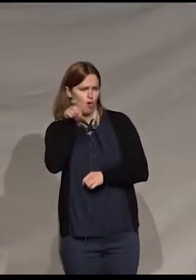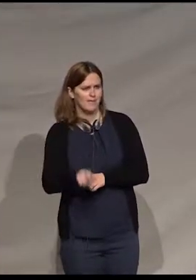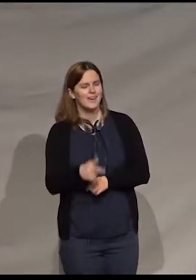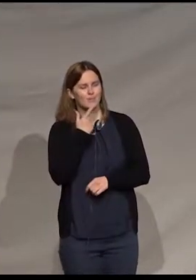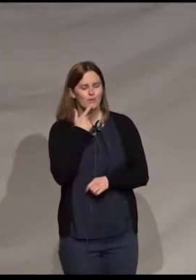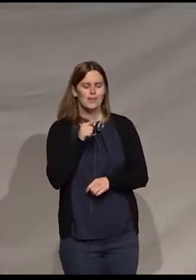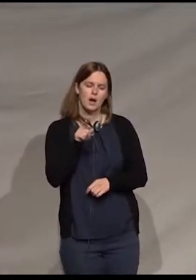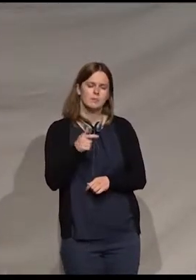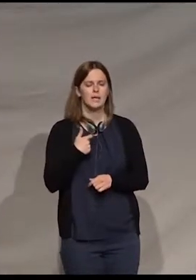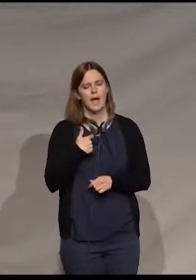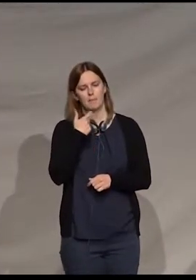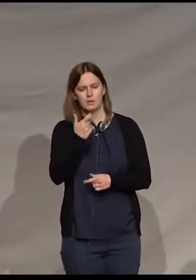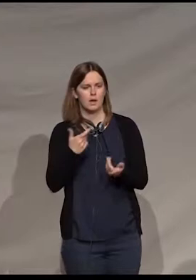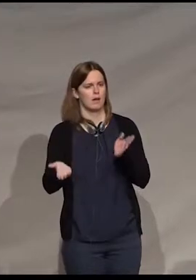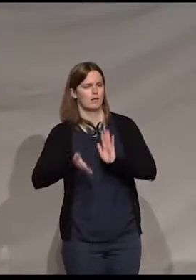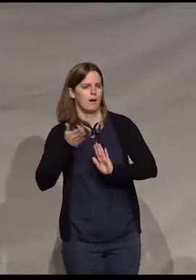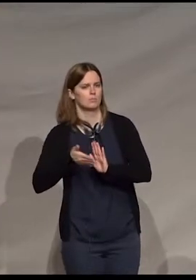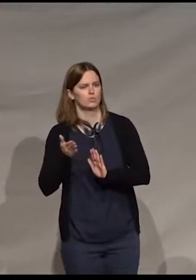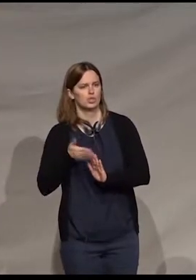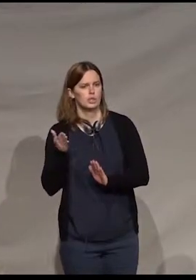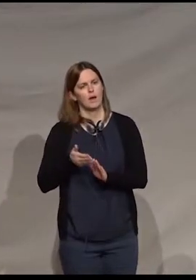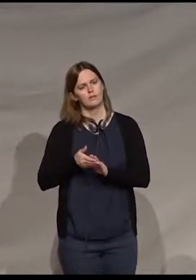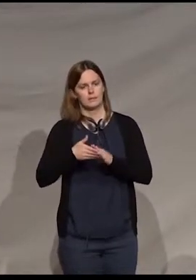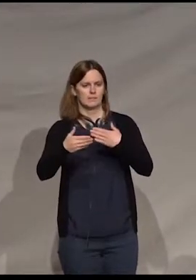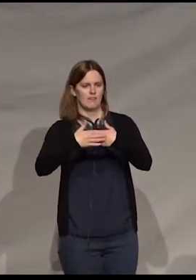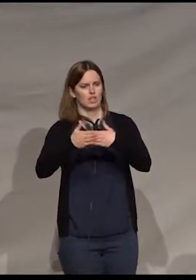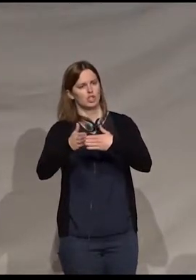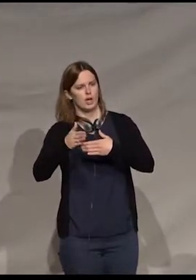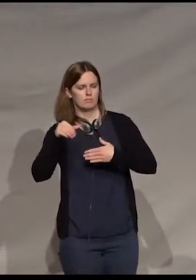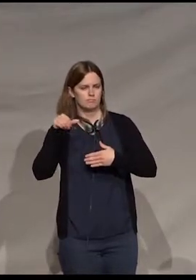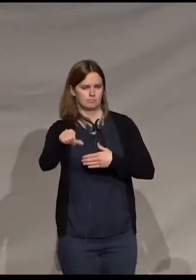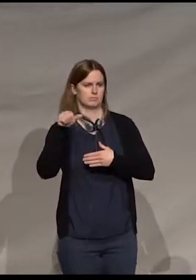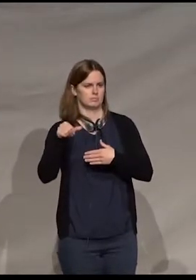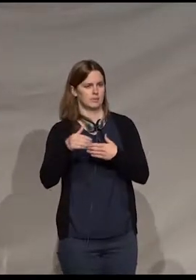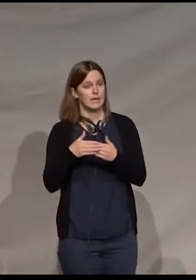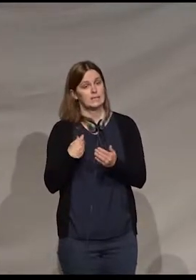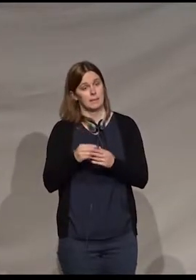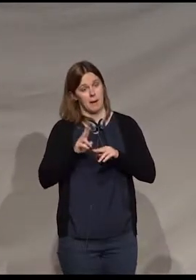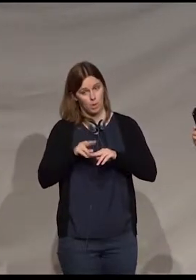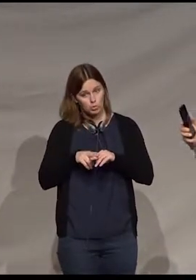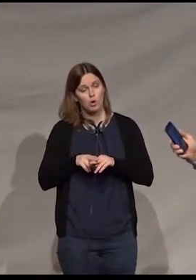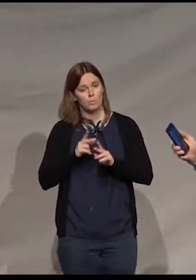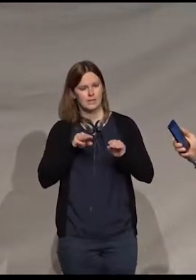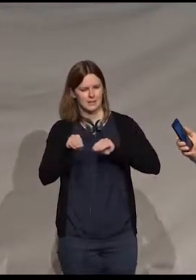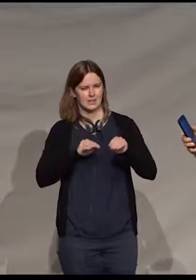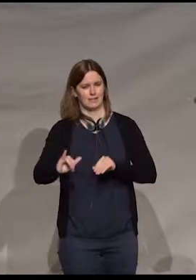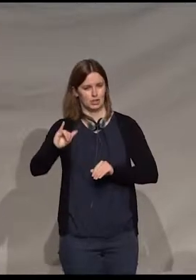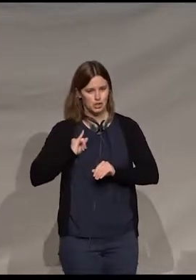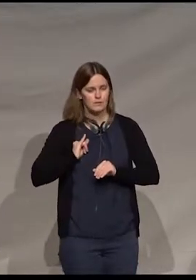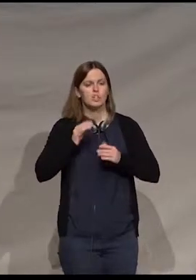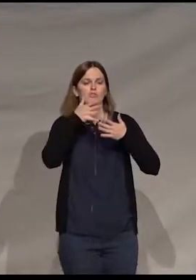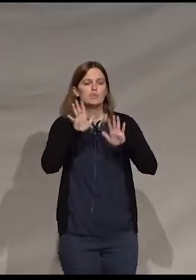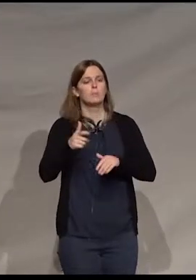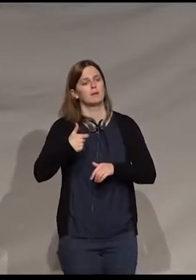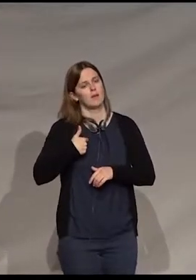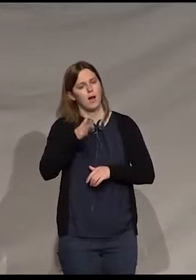Sestřička vyfotí zvonek, vyfotí ústa člověka a ta pomůcka se nastaví pro ovládání ústy tak, aby zvonila do sesterny. To